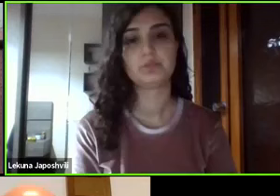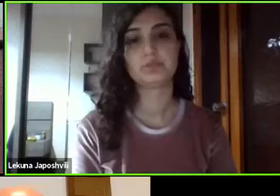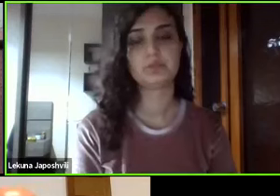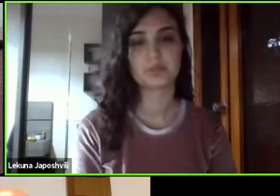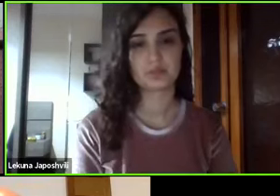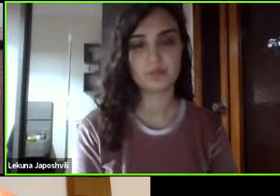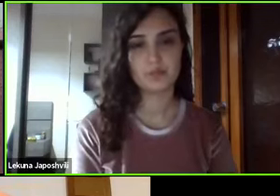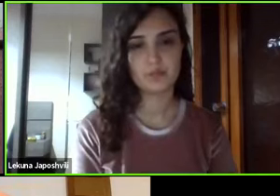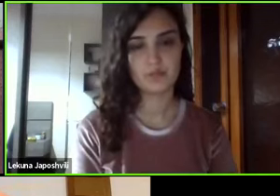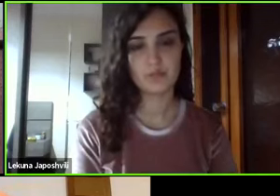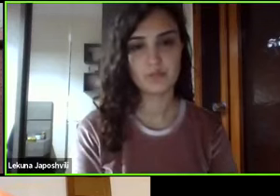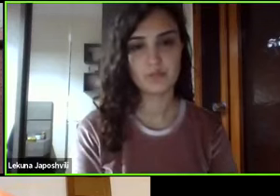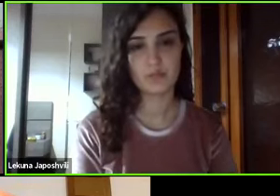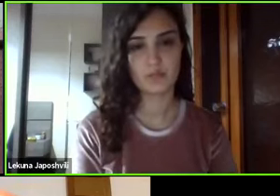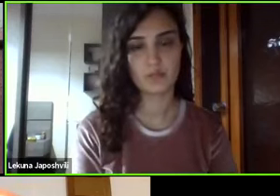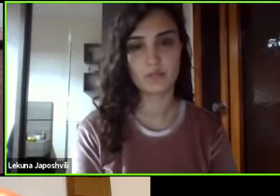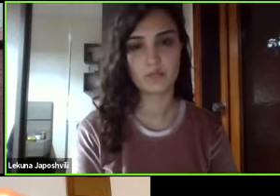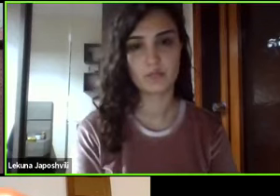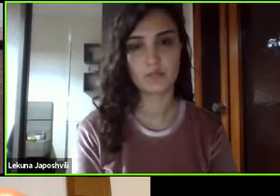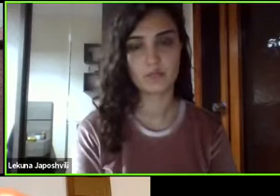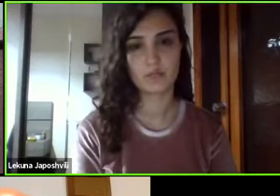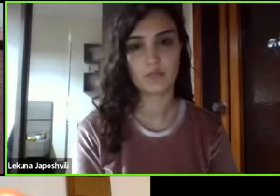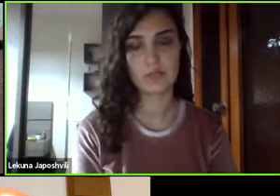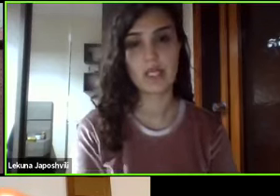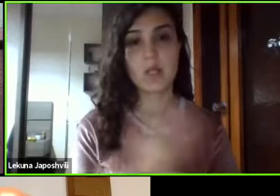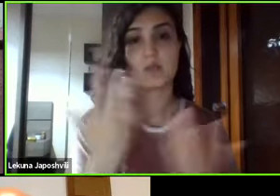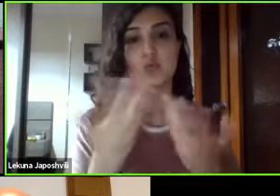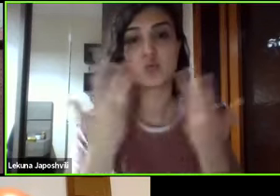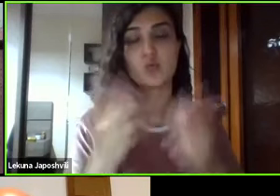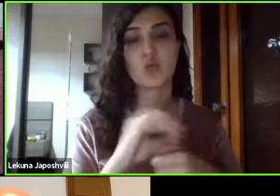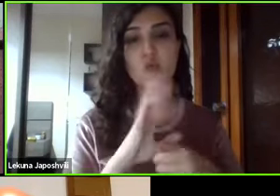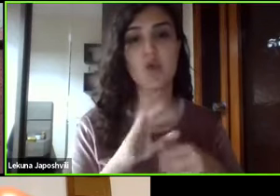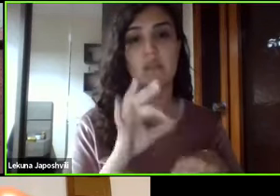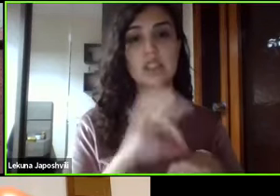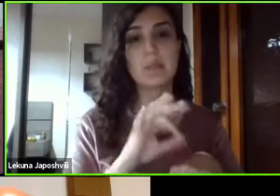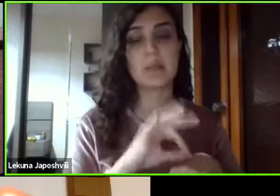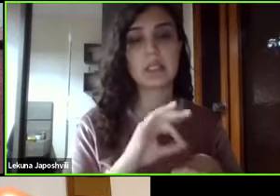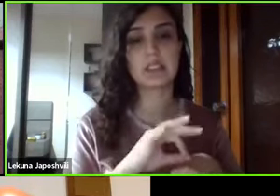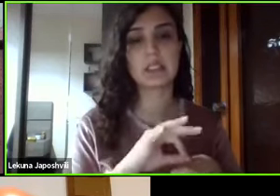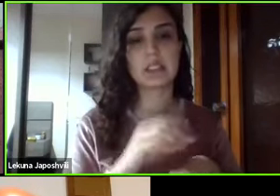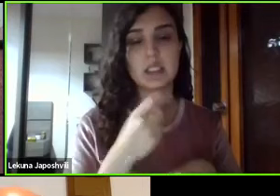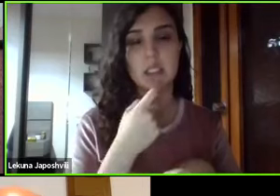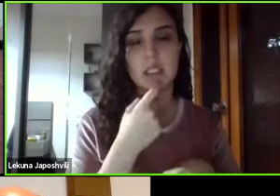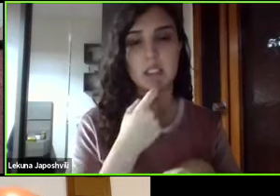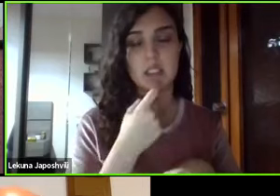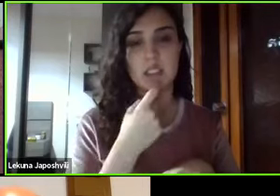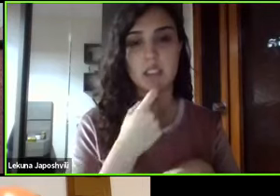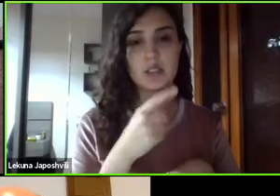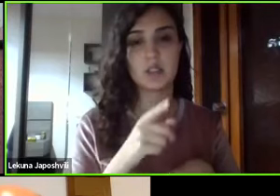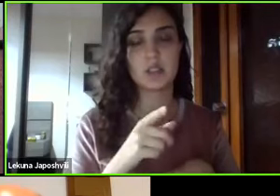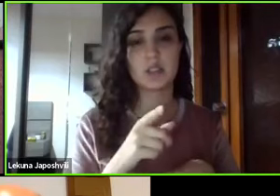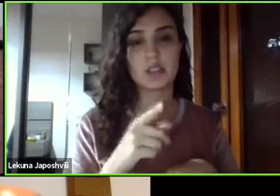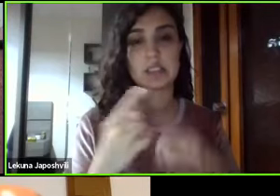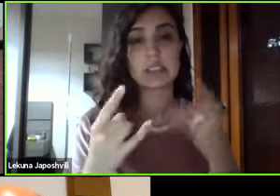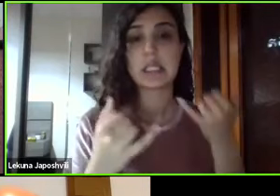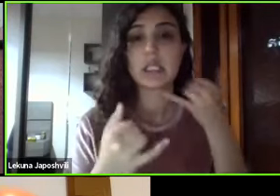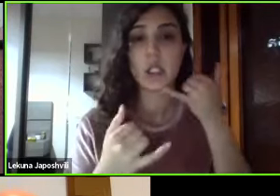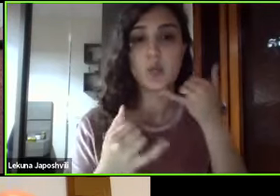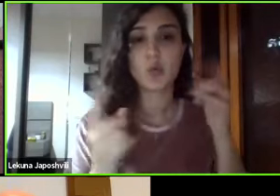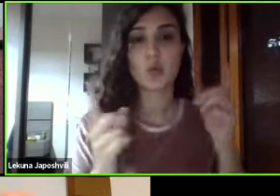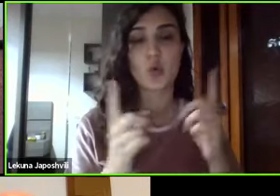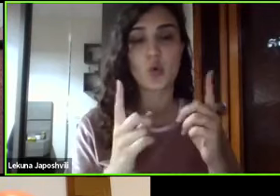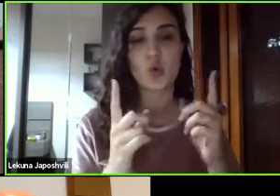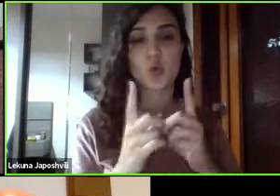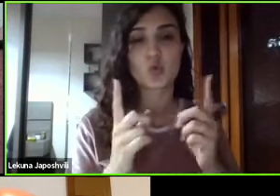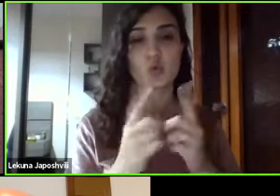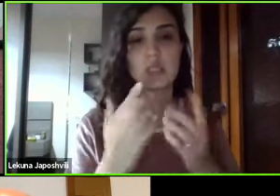ნახეთ, სუბუქი COVID ინფექცია არ აწვენენ სუბუქი COVID ინფექციას, სატელეფონო კონსულტაციის